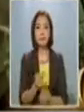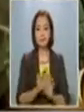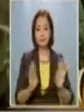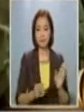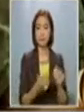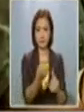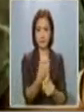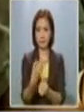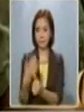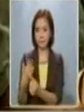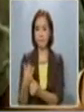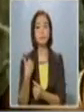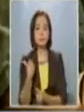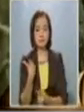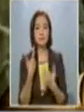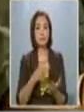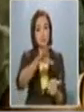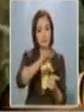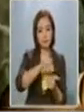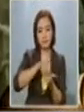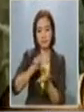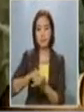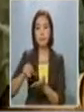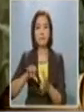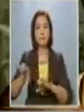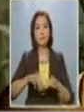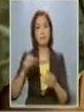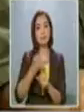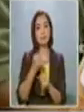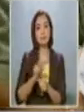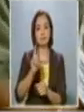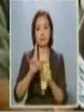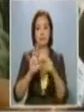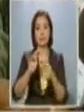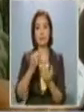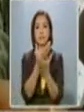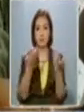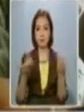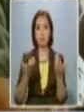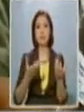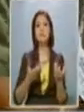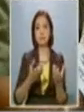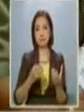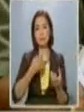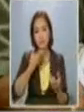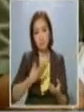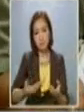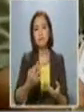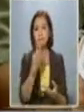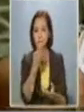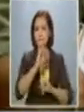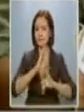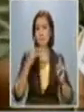ของผู้ที่ได้ปรายติเพื่อนำมาประกอบการจัดทำร่างรัฐธรรมนูญฉบับถาวรที่จะมีความชัดเจนช่วงหลังปีใหม่